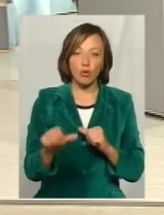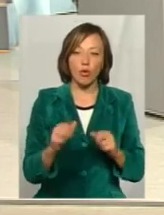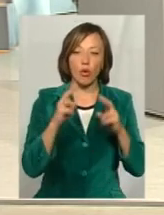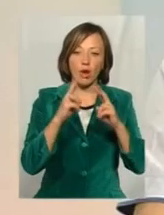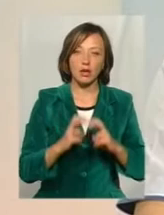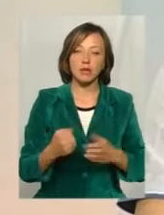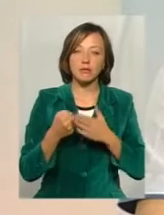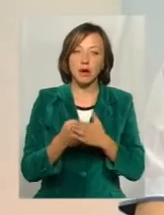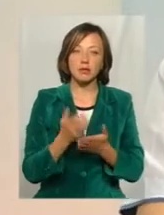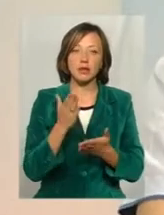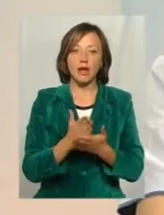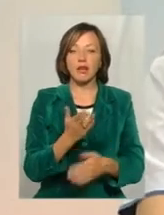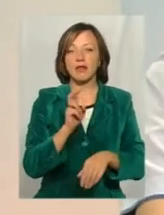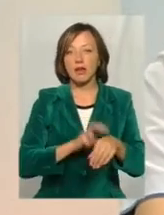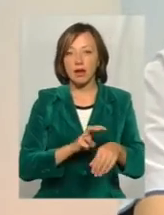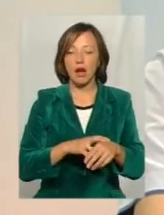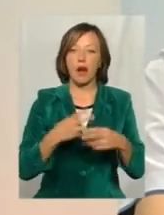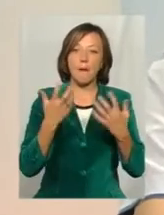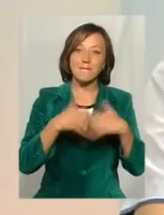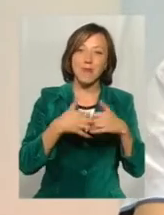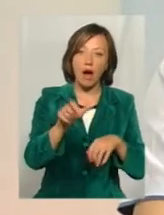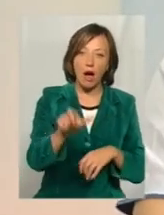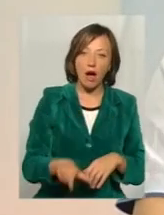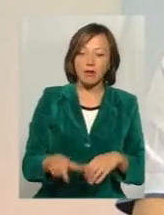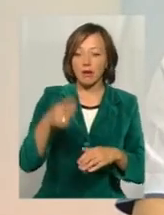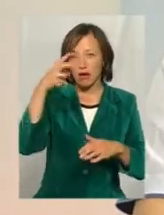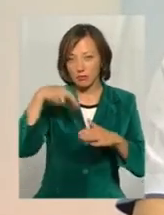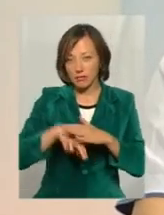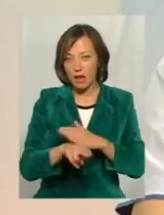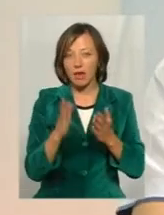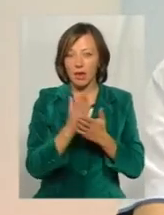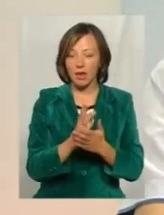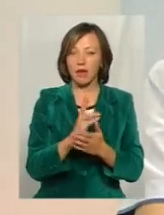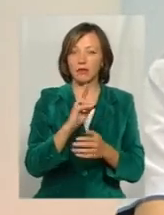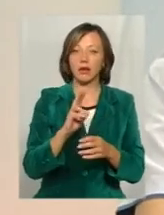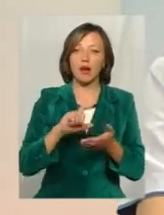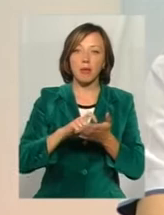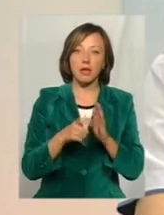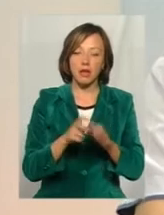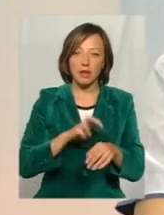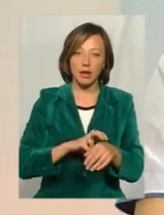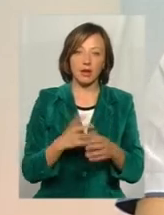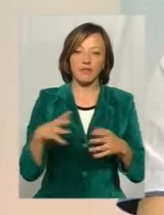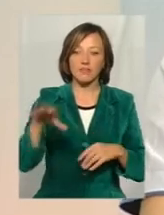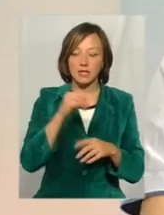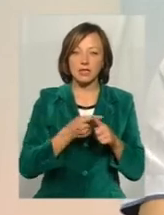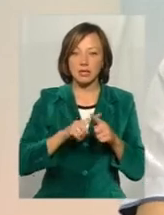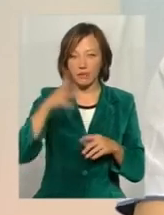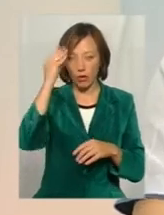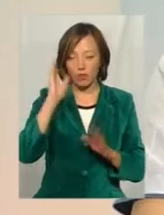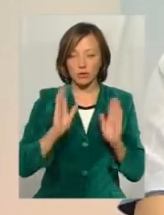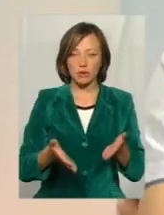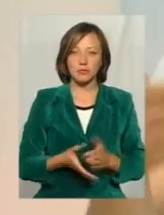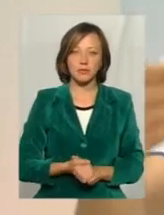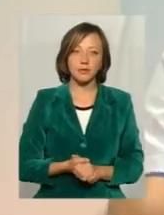оглядається база, це наявність медика, механіка, оглядової ями, кабінета лікаря. Тобто все це ми будемо оглядати